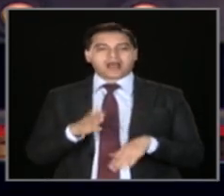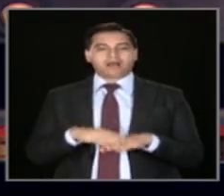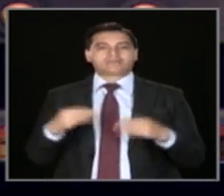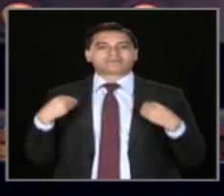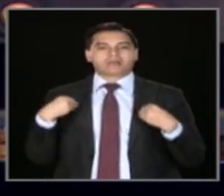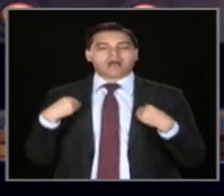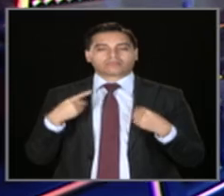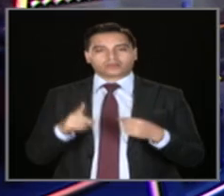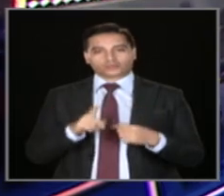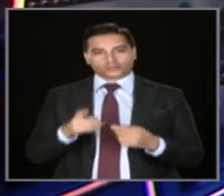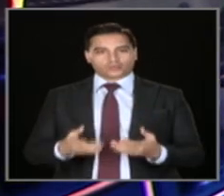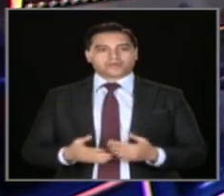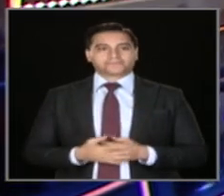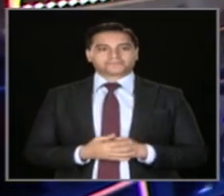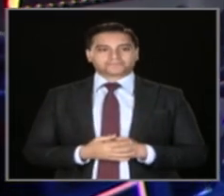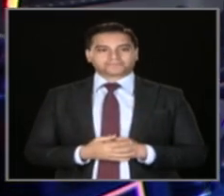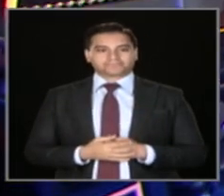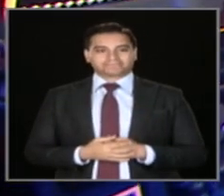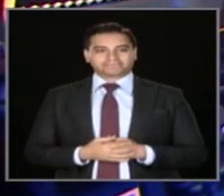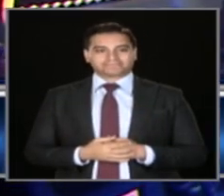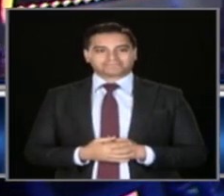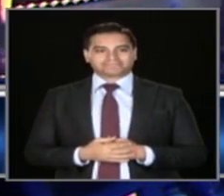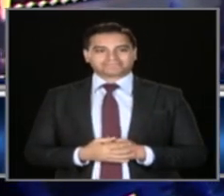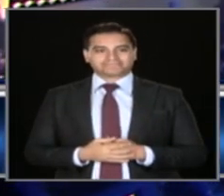رياضة، والسؤال هو: